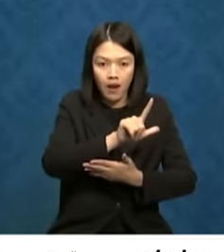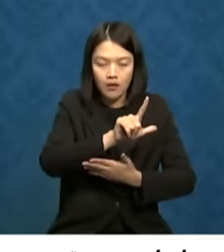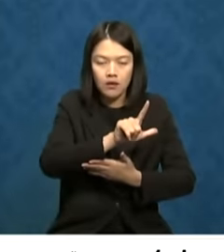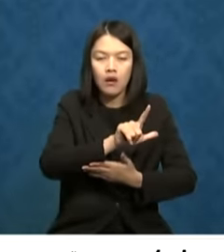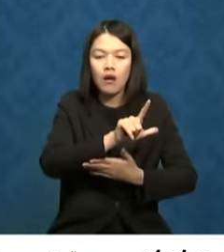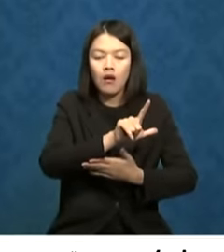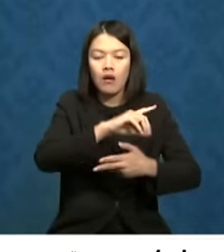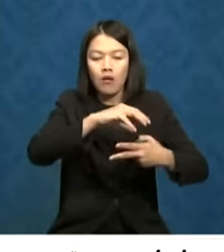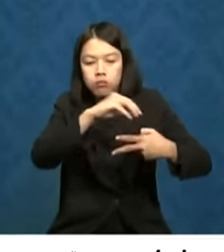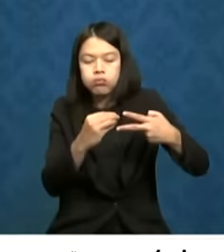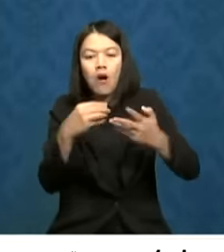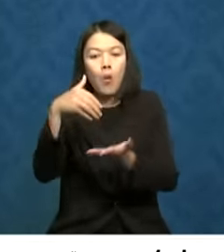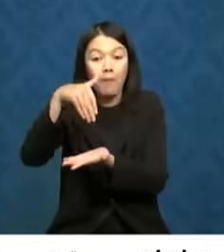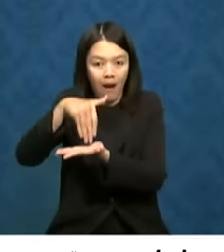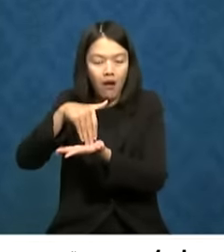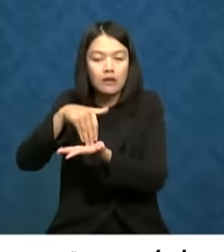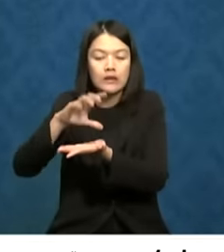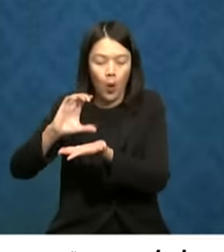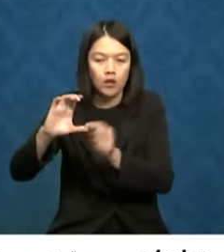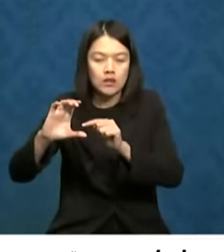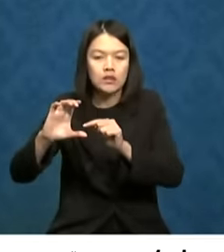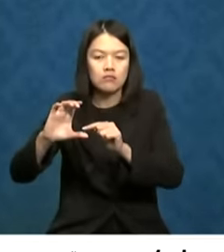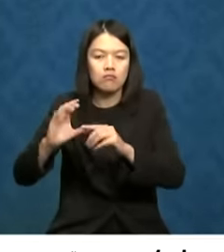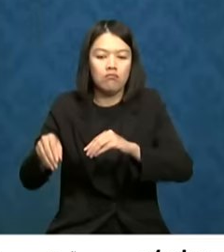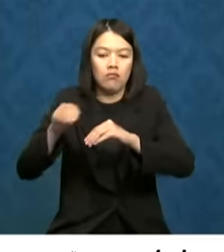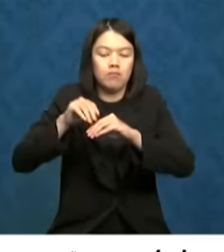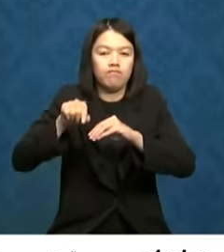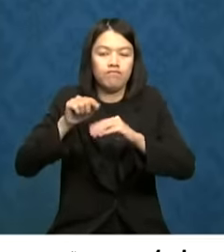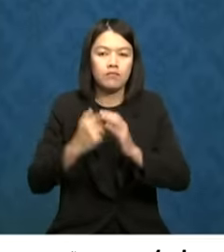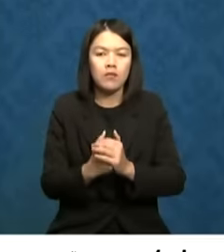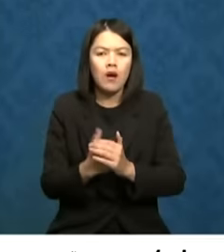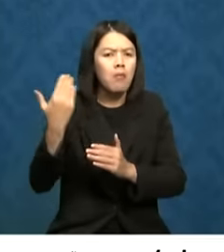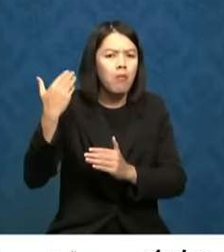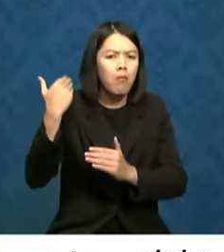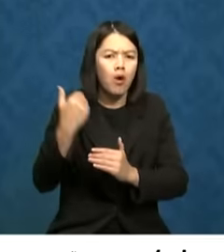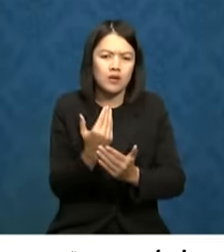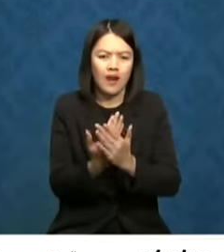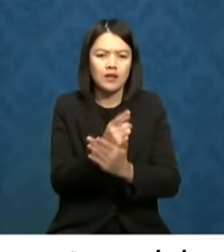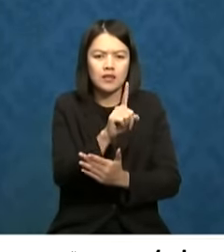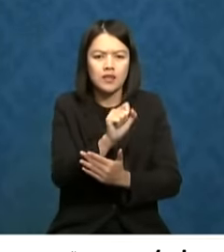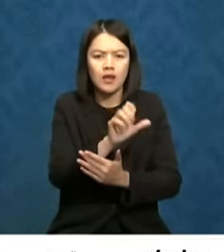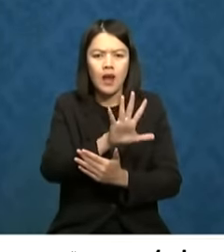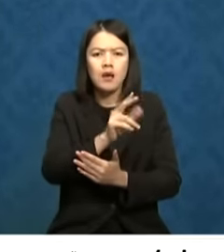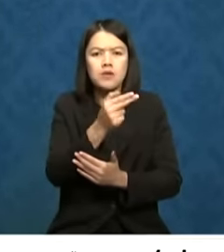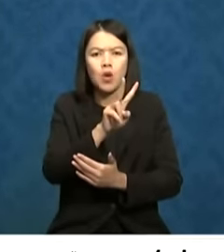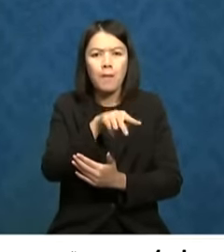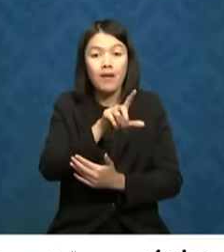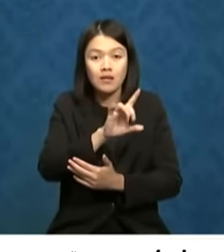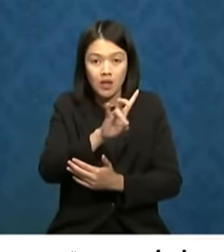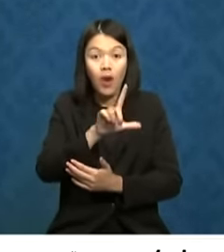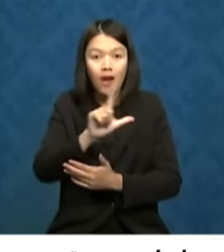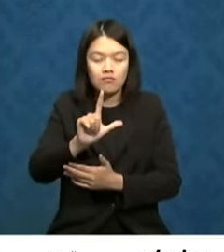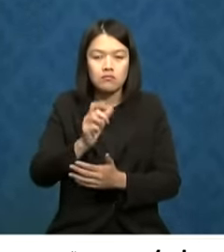เอามาไว้ในงบกลางก้อนนี้เพิ่มเติมจากเดิมจากเดิมเนี่ยมี15, 700ล้าน